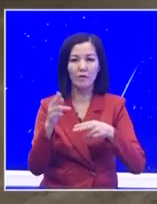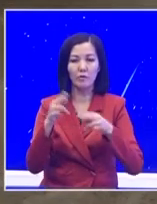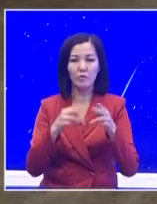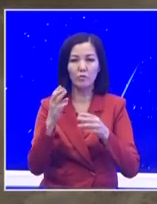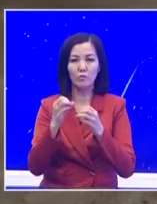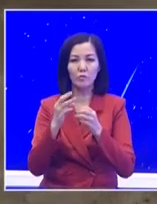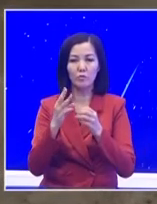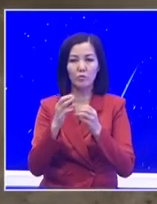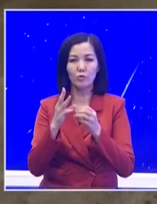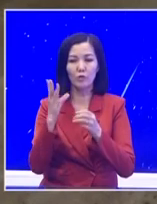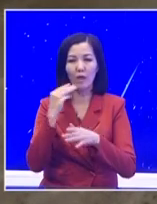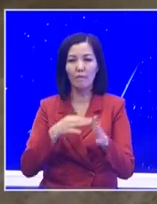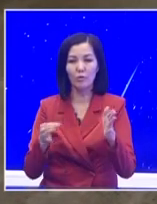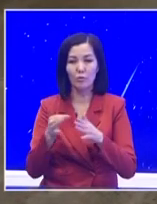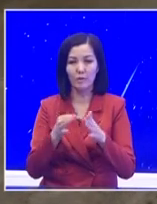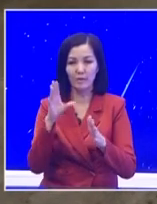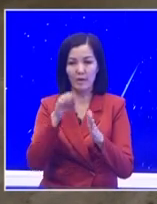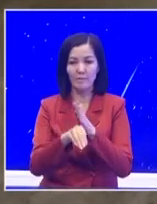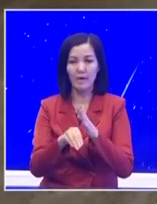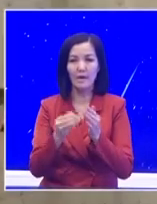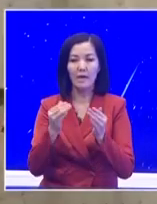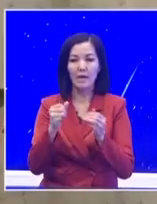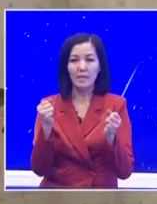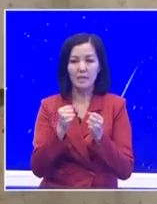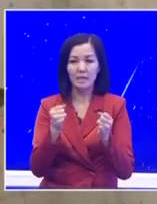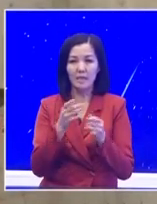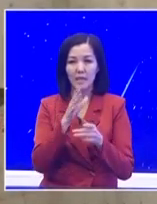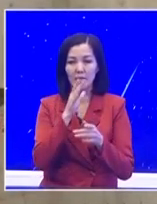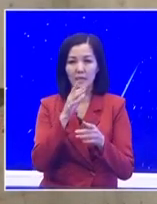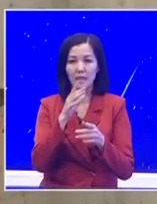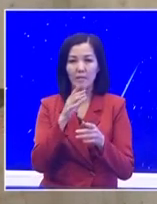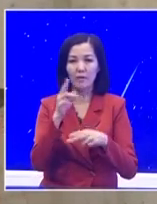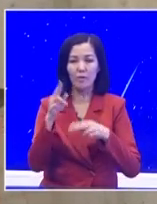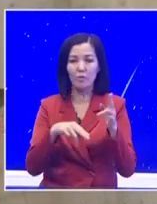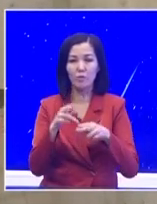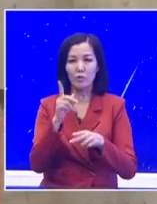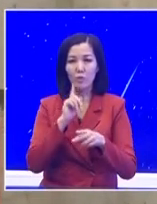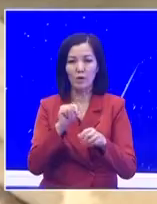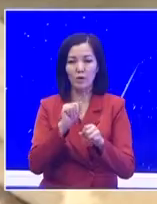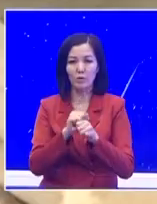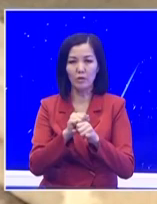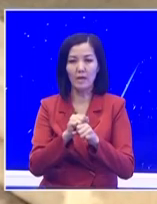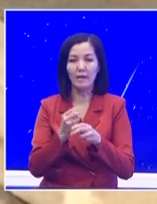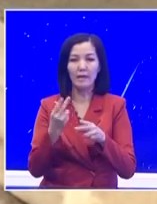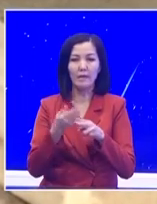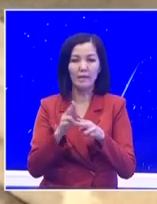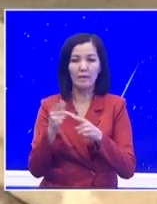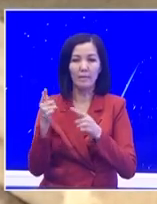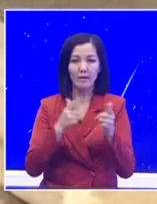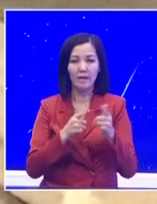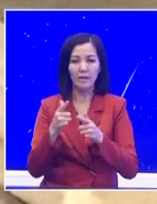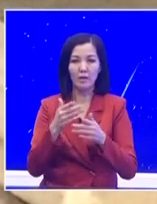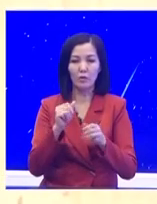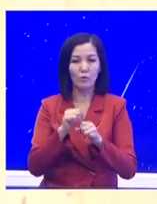313 шақырымы Алматы облысына қарасты аймақ. Қыстық кезеңге байланысты жол құрылыс жұмыстары тоқтаған. Дегенмен дайындық жұмыстары тоқталған